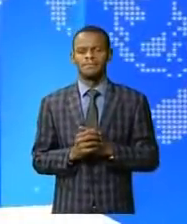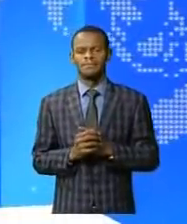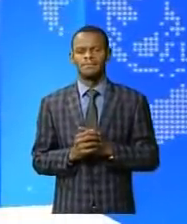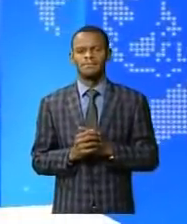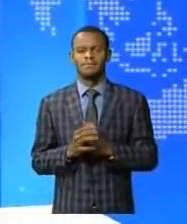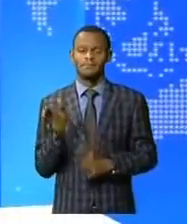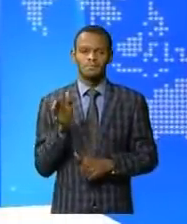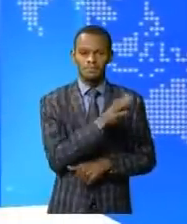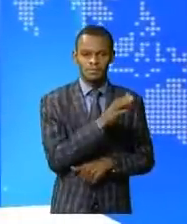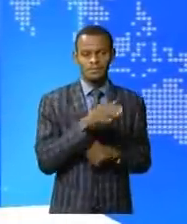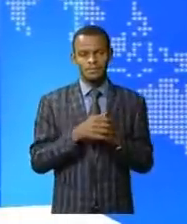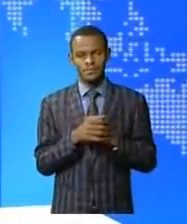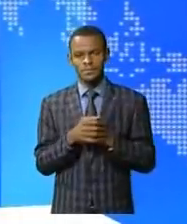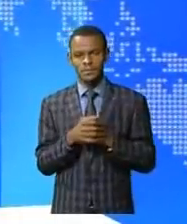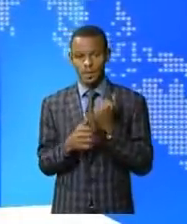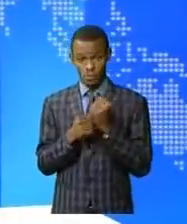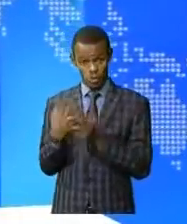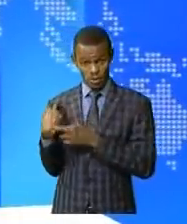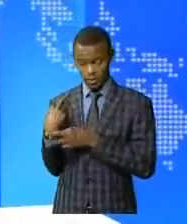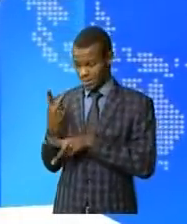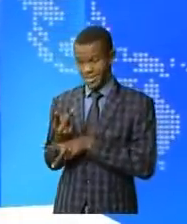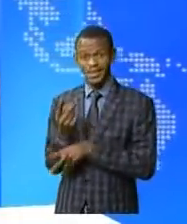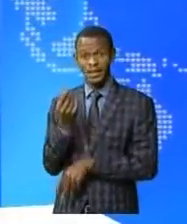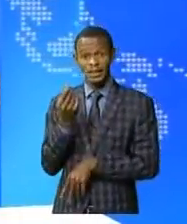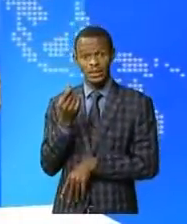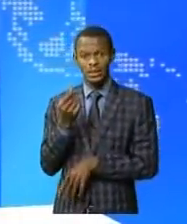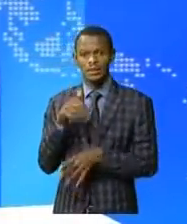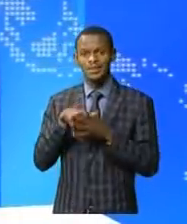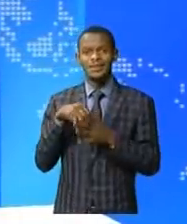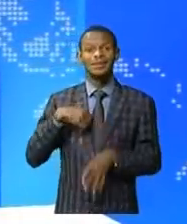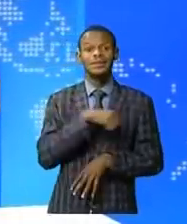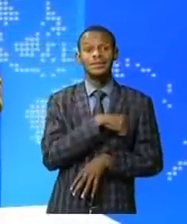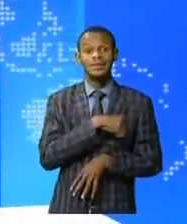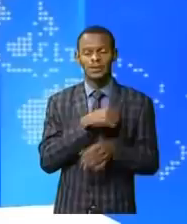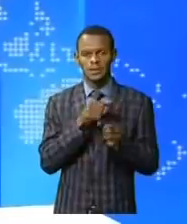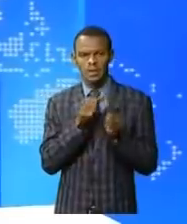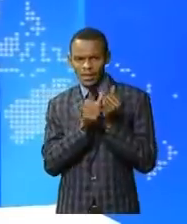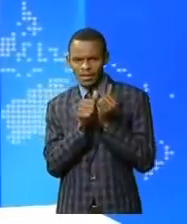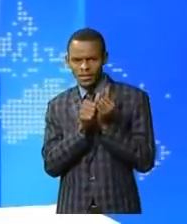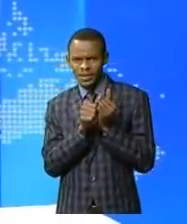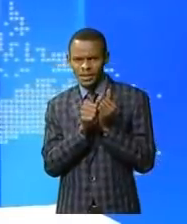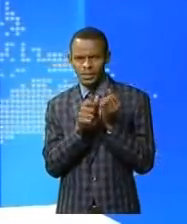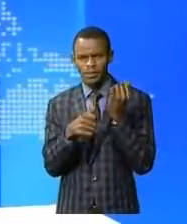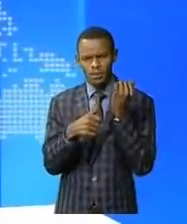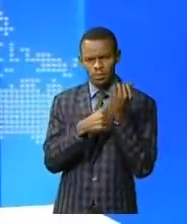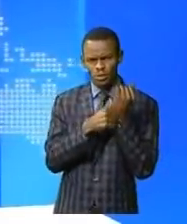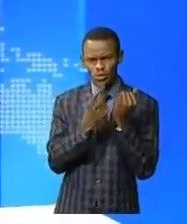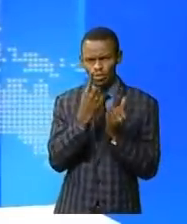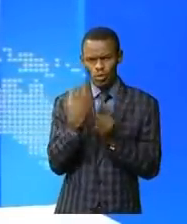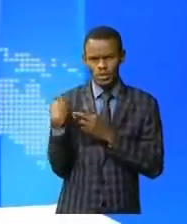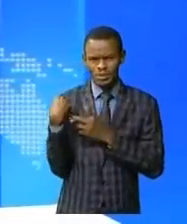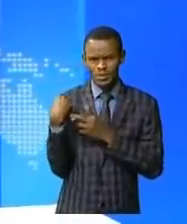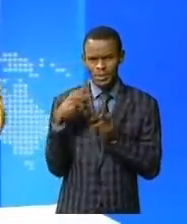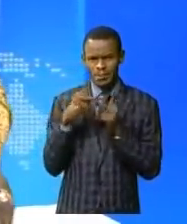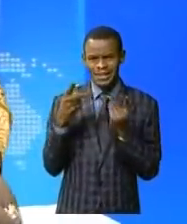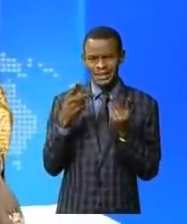Le questeur adjoint du Sénat et le secrétaire adjoint du Parti Lumumbiste Unifié se sont rendus à Ngungu dans la province du Kwilu